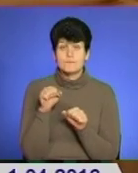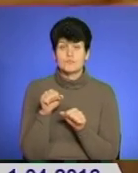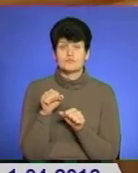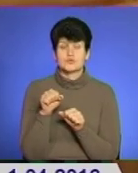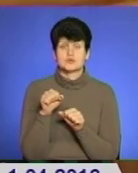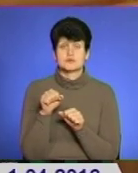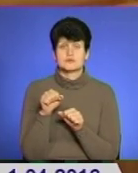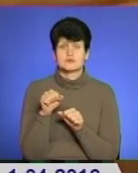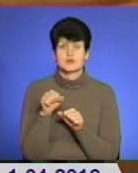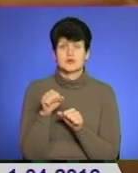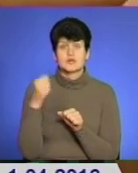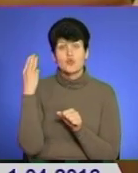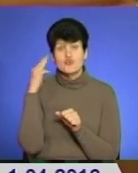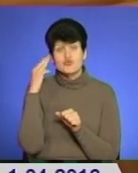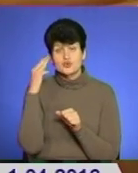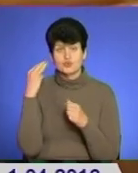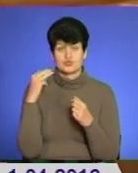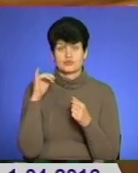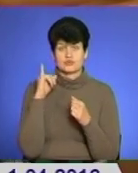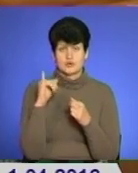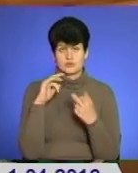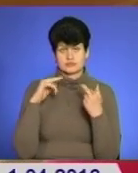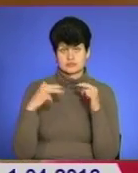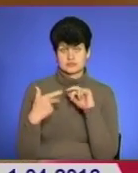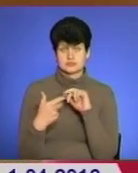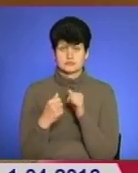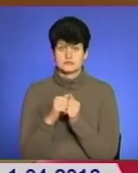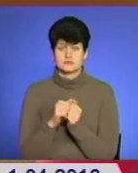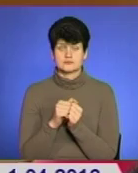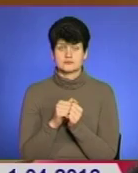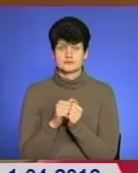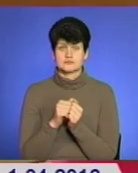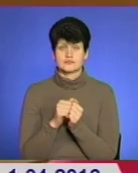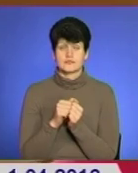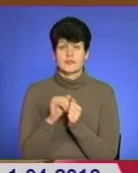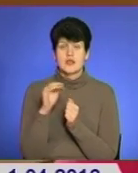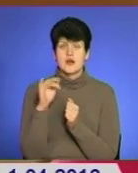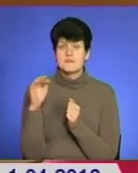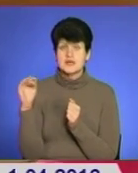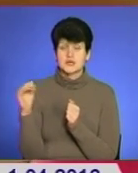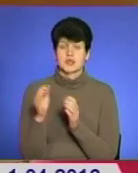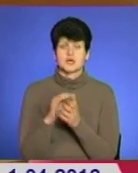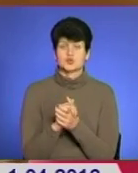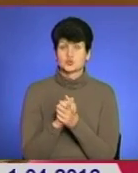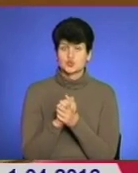тьотю не гарно перетворитися. А «Бетка дружби»,